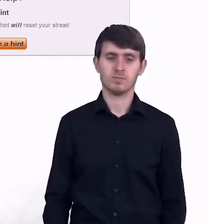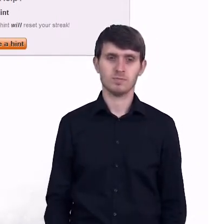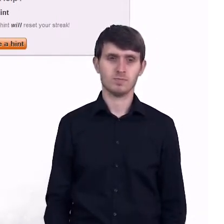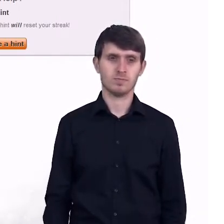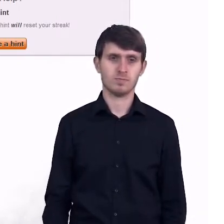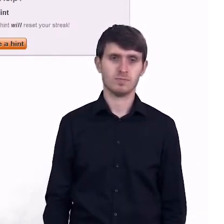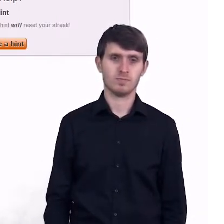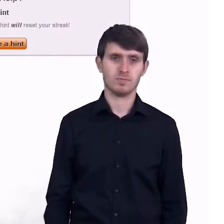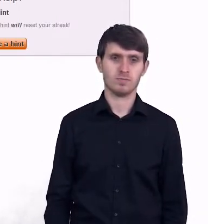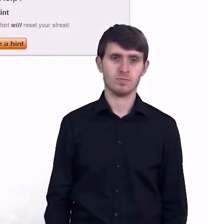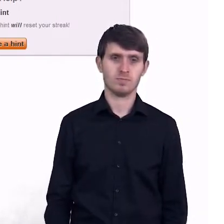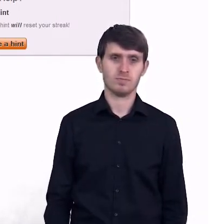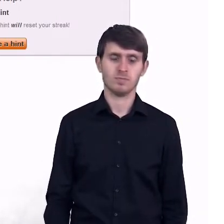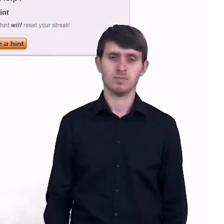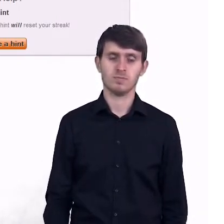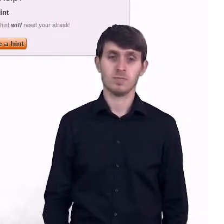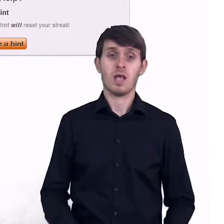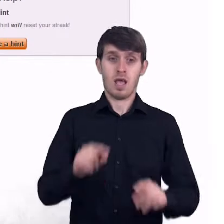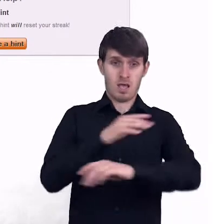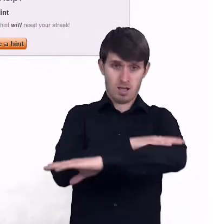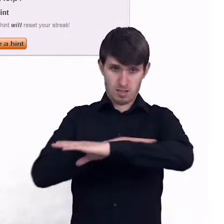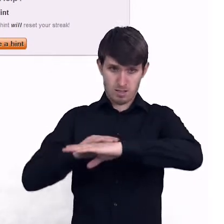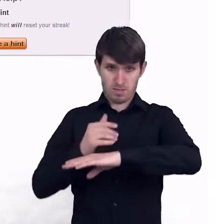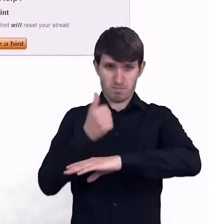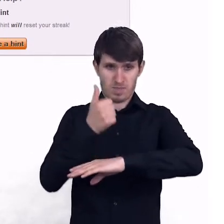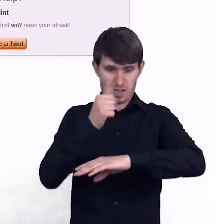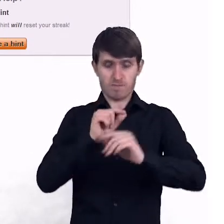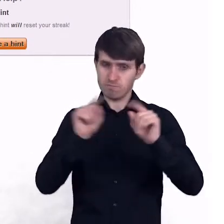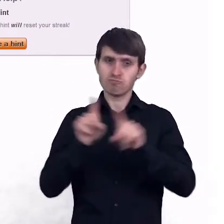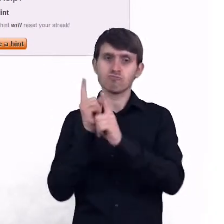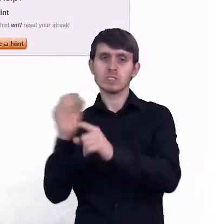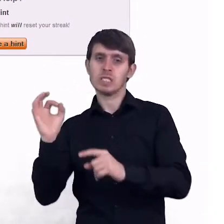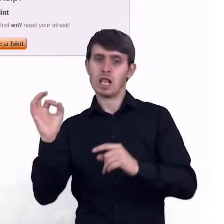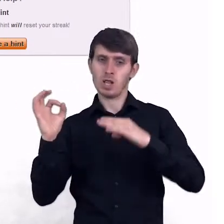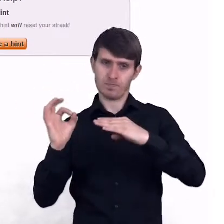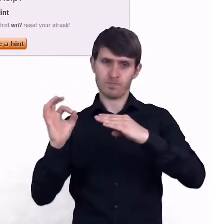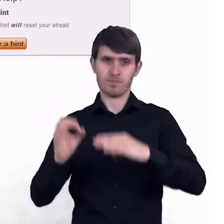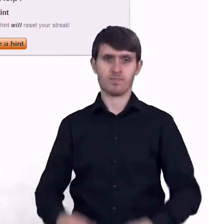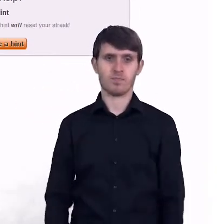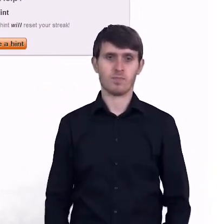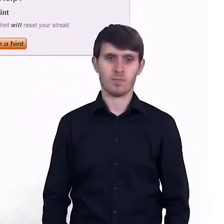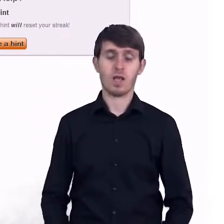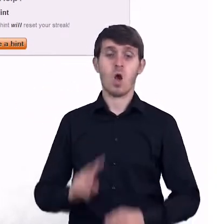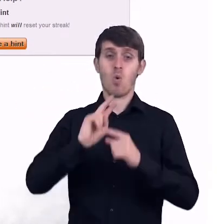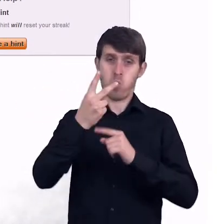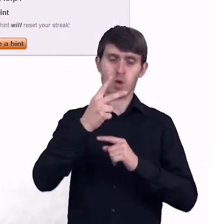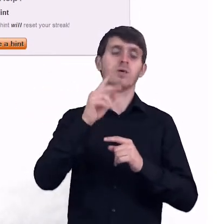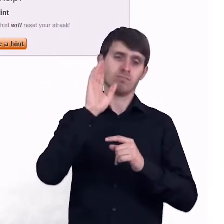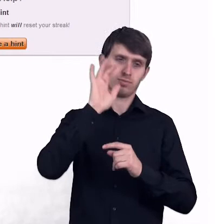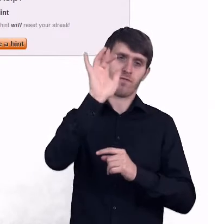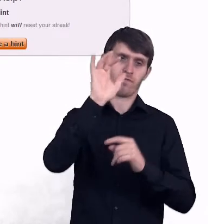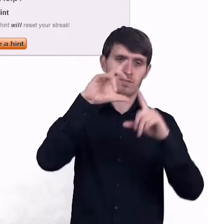wierzchołku konta w Aninie wskazującą zero ustawiamy tak aby drugie ramię konta znalazło się wewnątrz